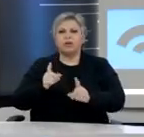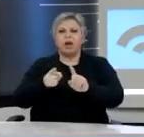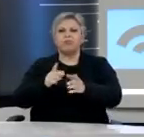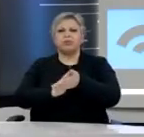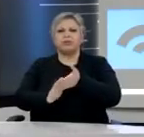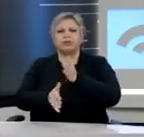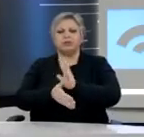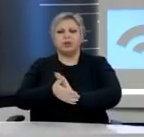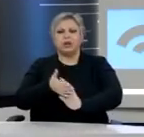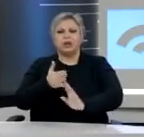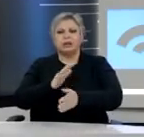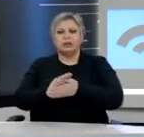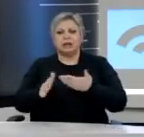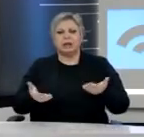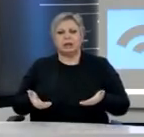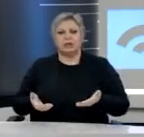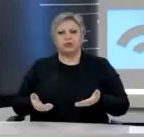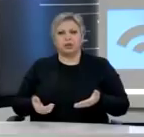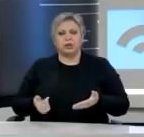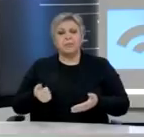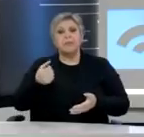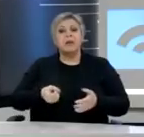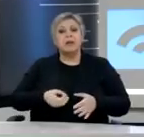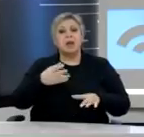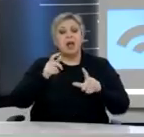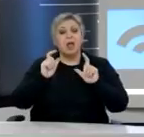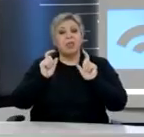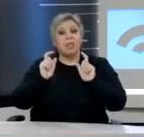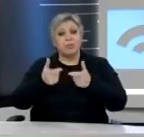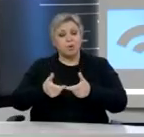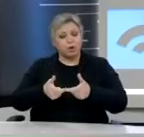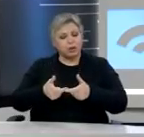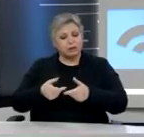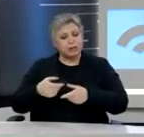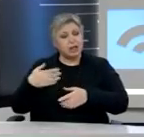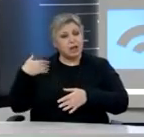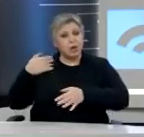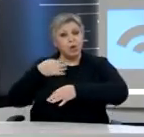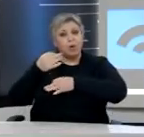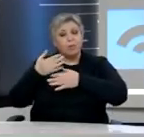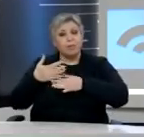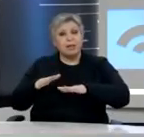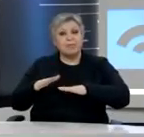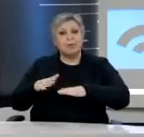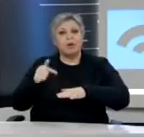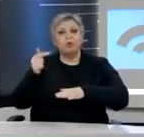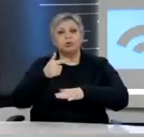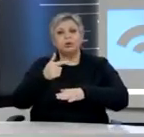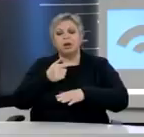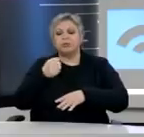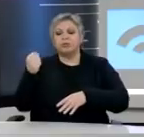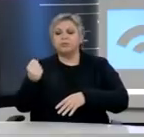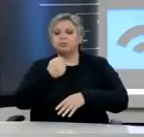βουλευτές. Και η μετατόπιση της Νέας Δημοκρατίας επίσης, την περιέγραψα πριν, προς τα άκρα της δεξιάς ρητορικής,